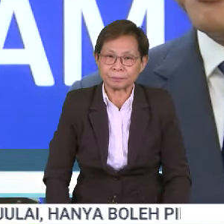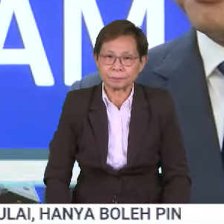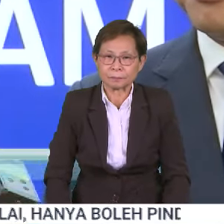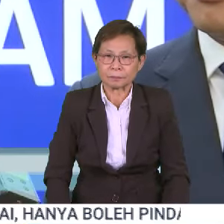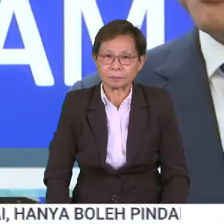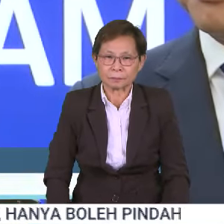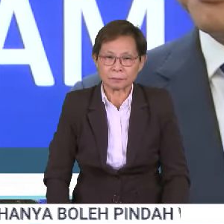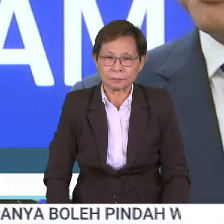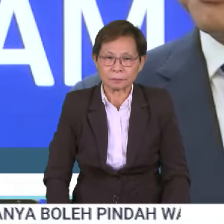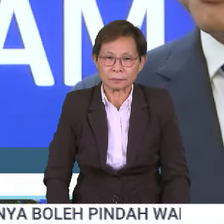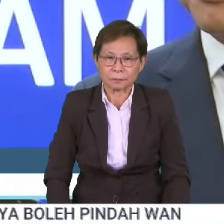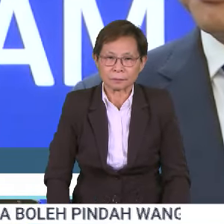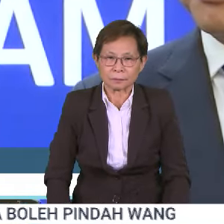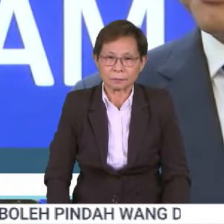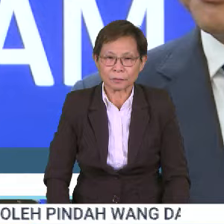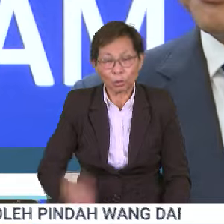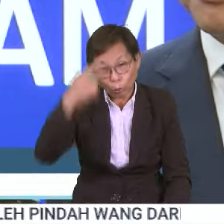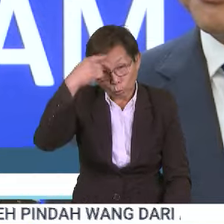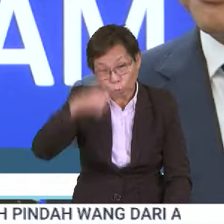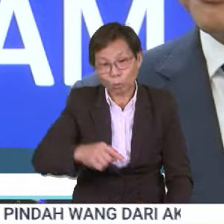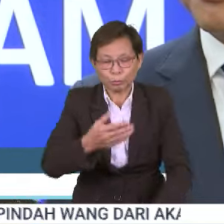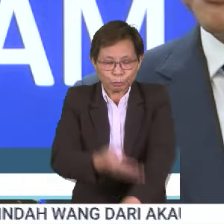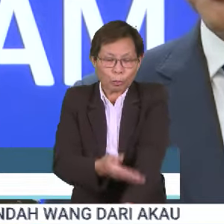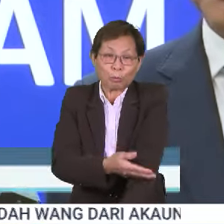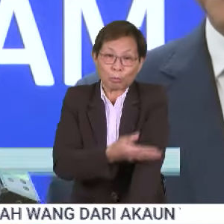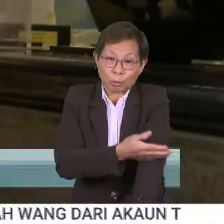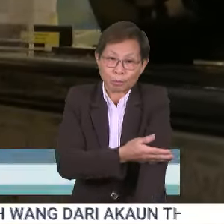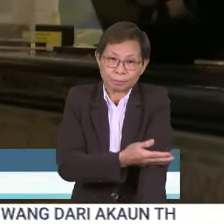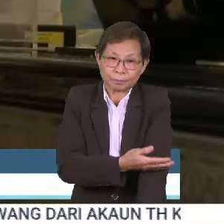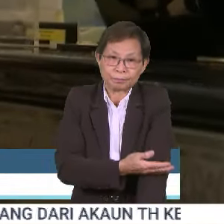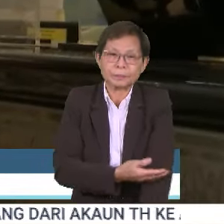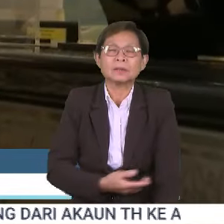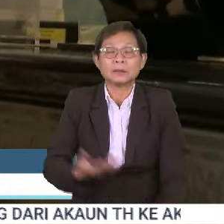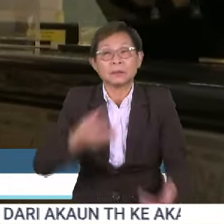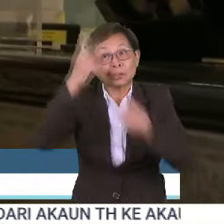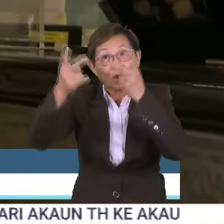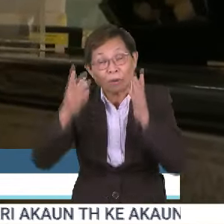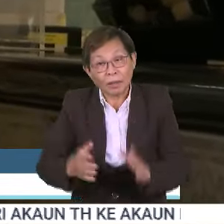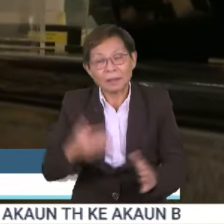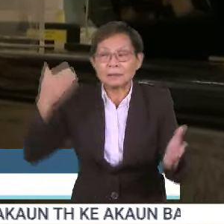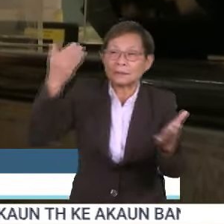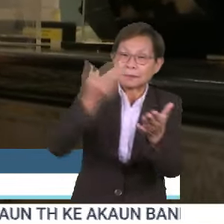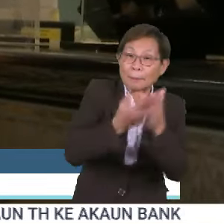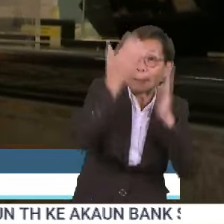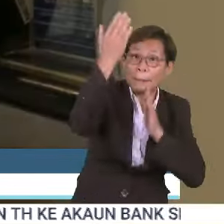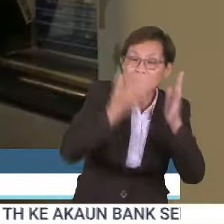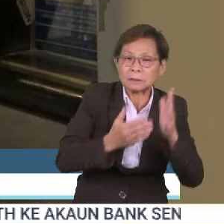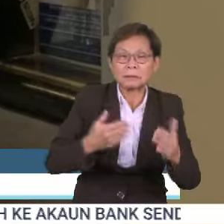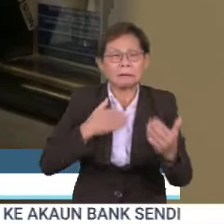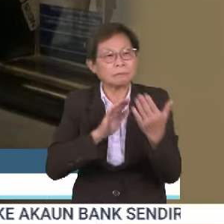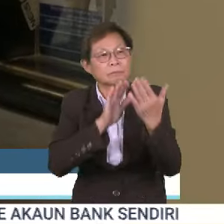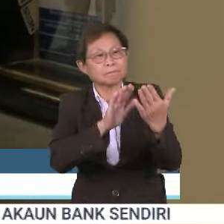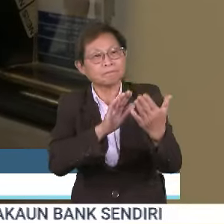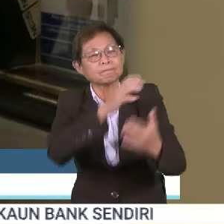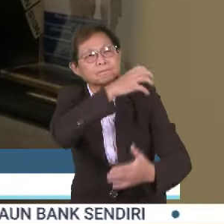ini adalah untuk memberikan penambah baik kan apa kalau travelous sampai dia berhadapan dengan